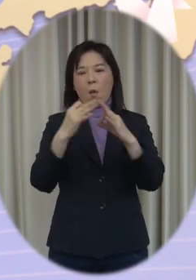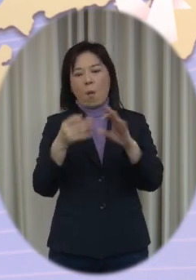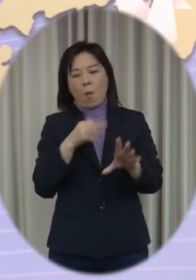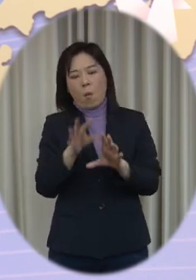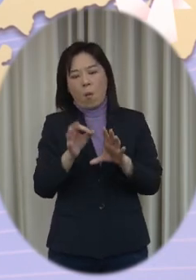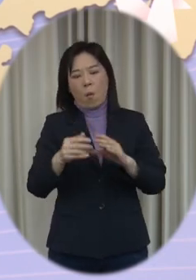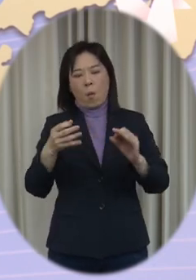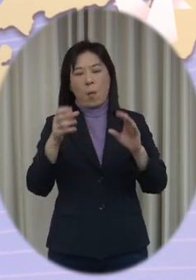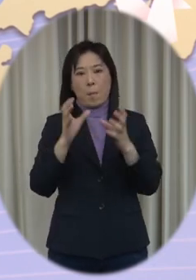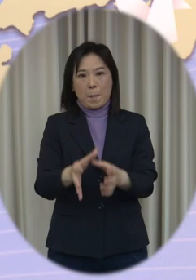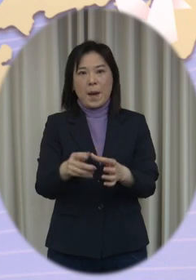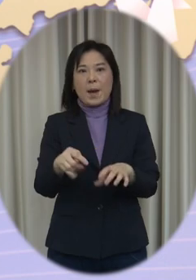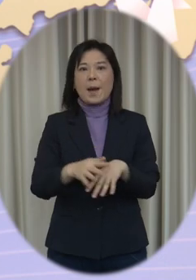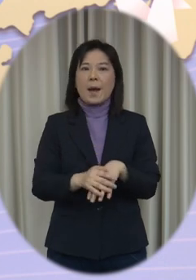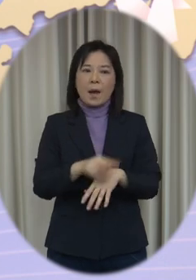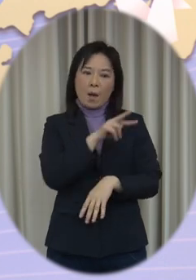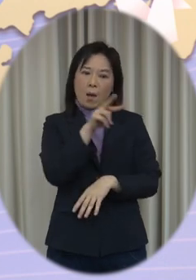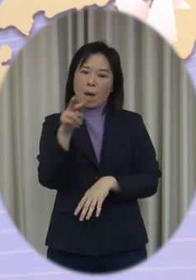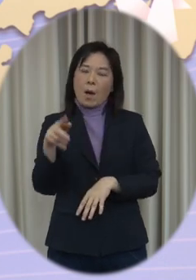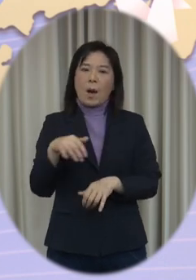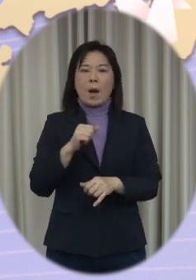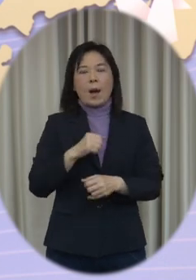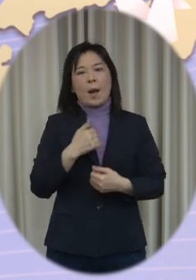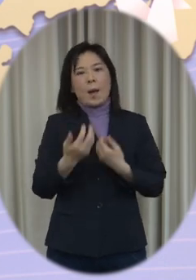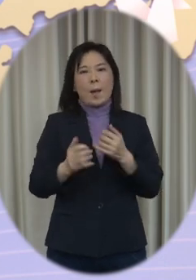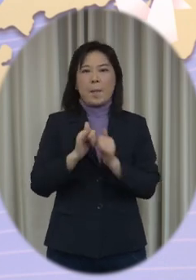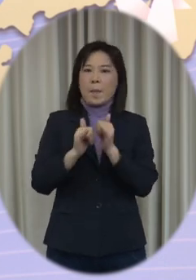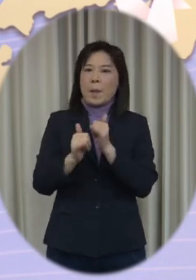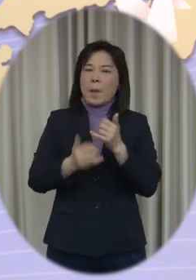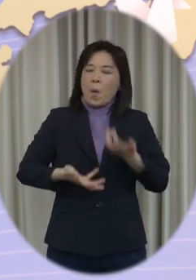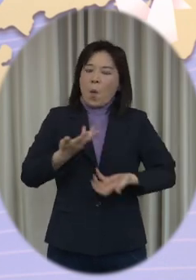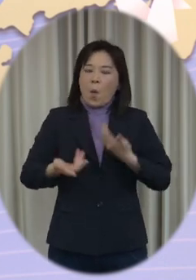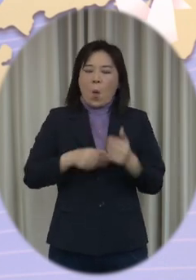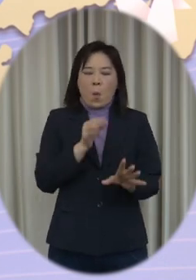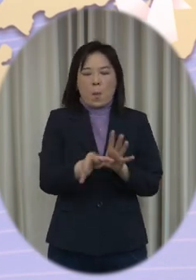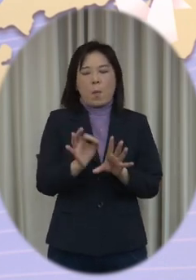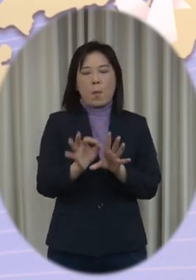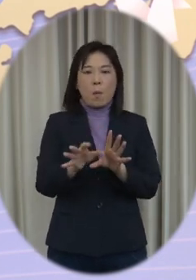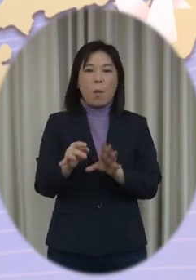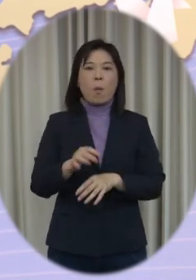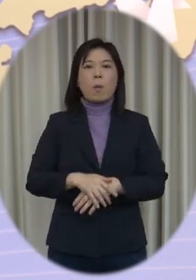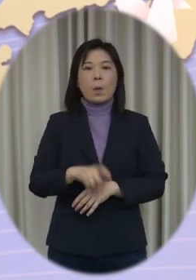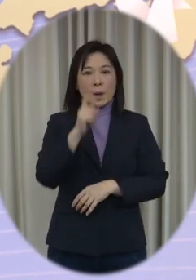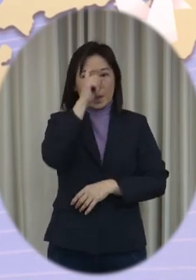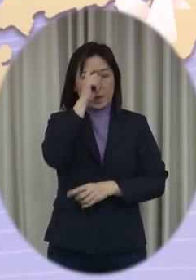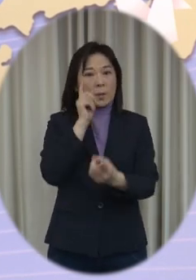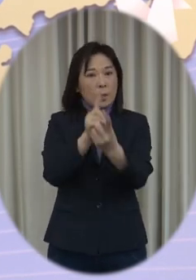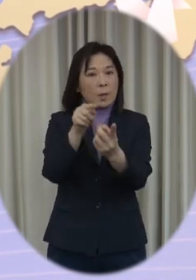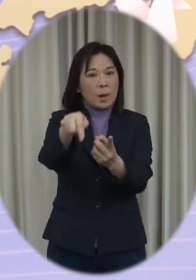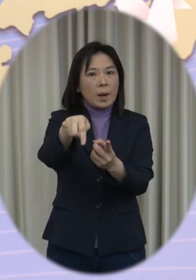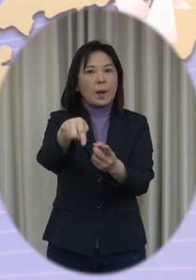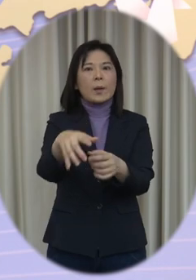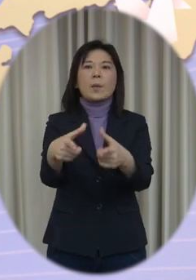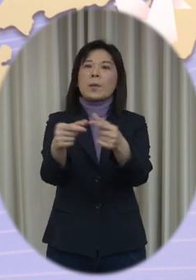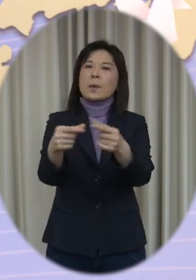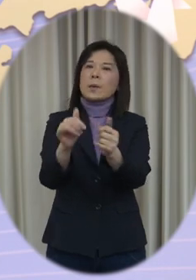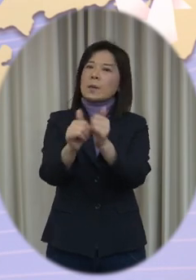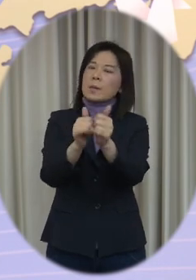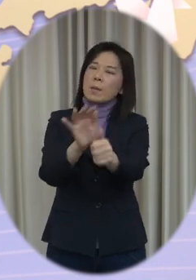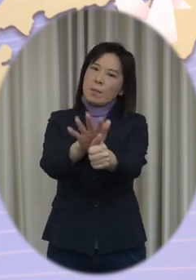台湾民众各界热心的捐款，希望能够对受灾的民众有所帮